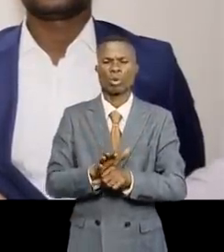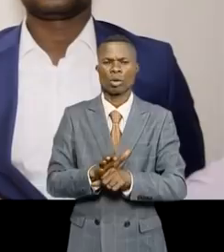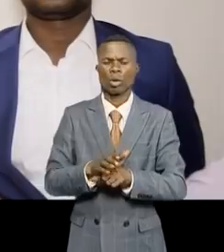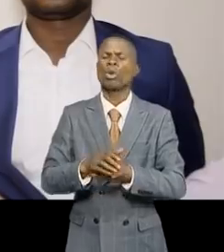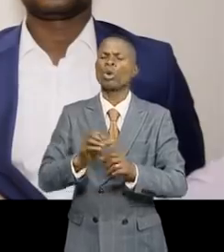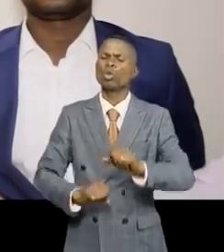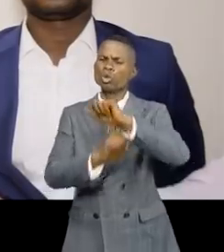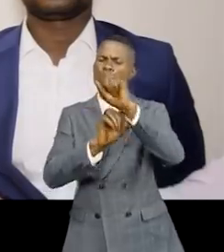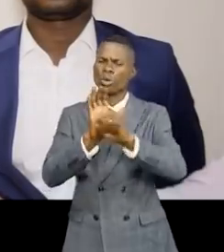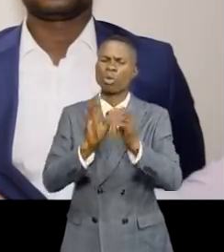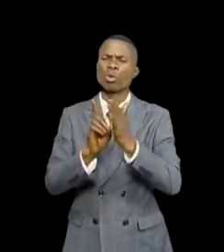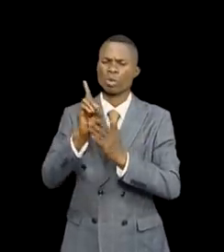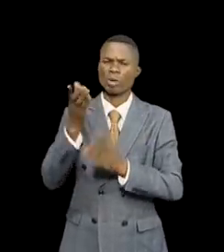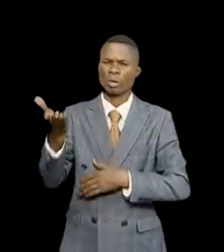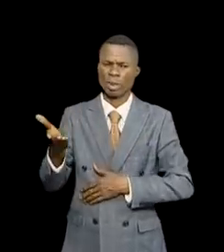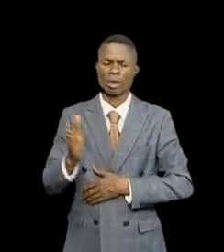promouvoir nos talents.